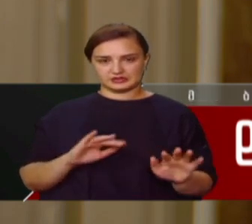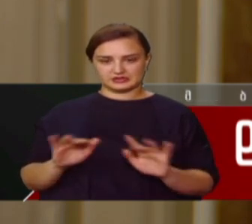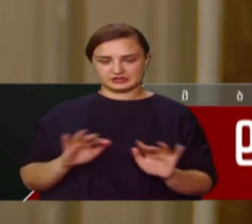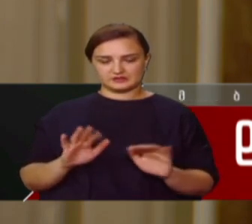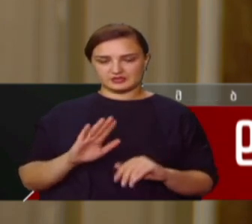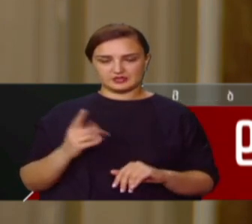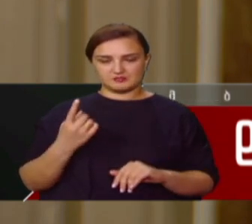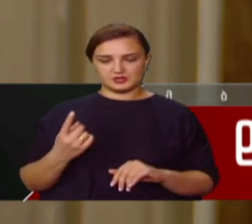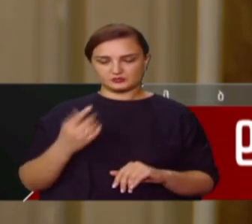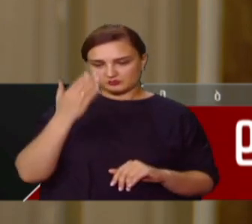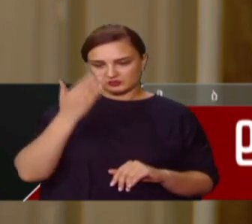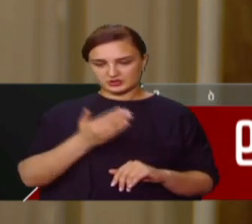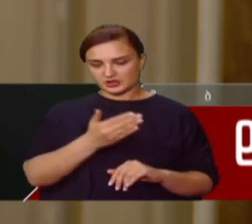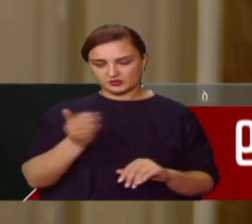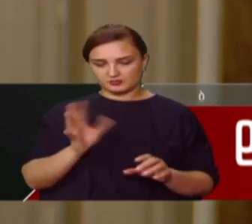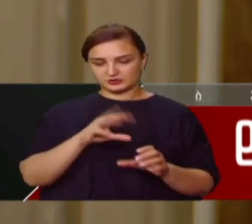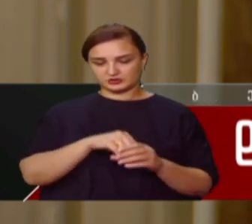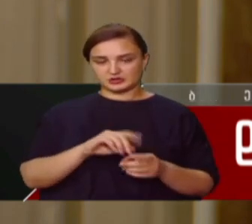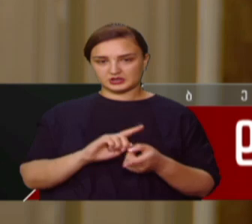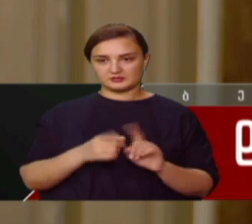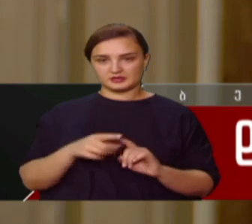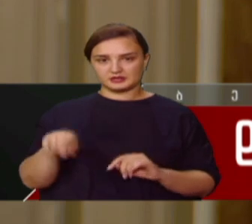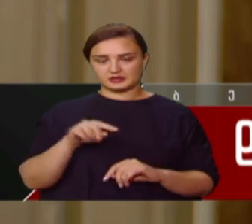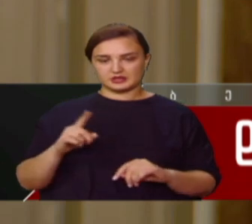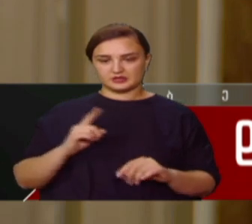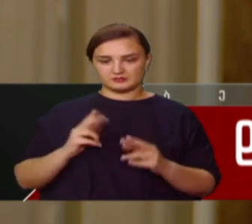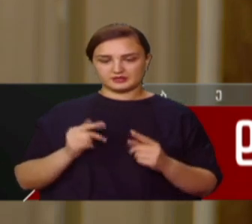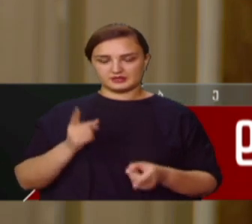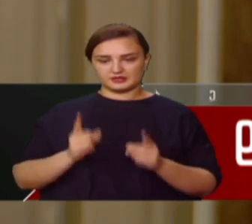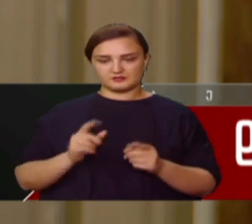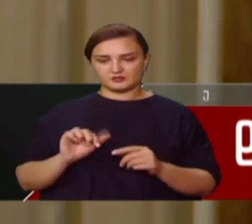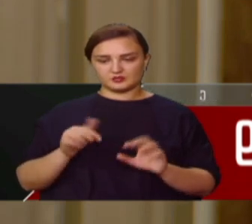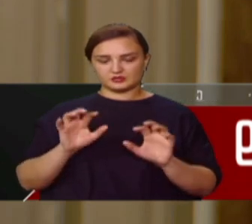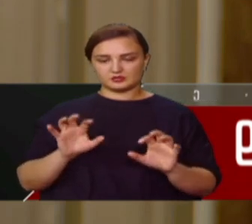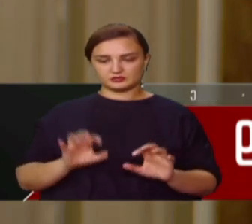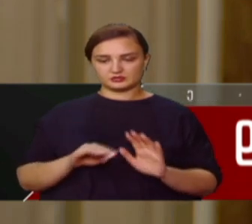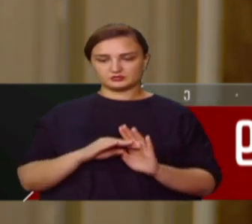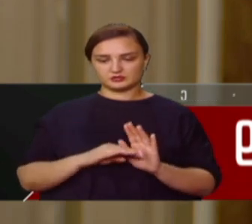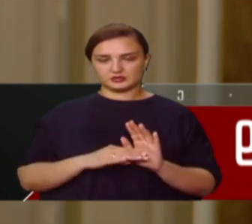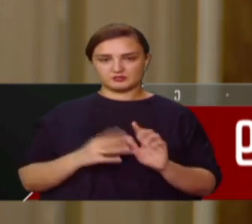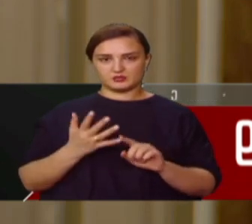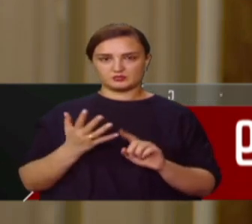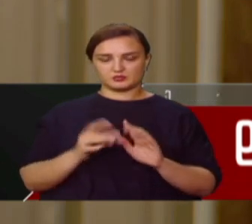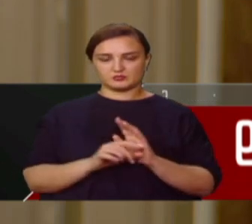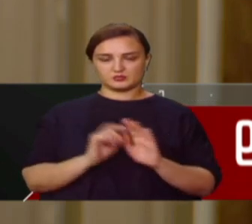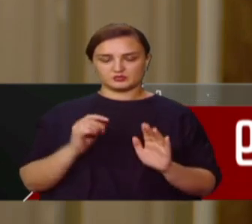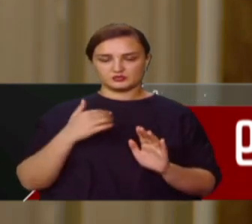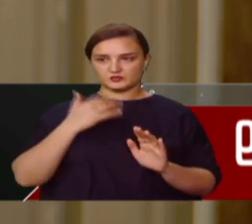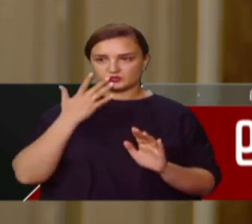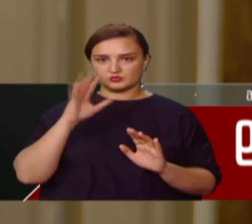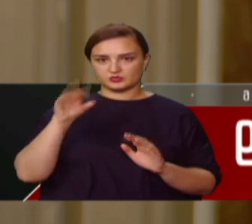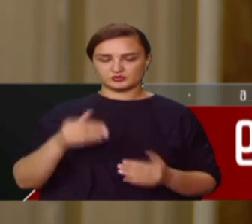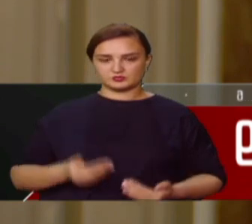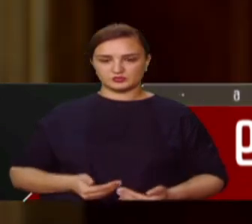მხოლოდ მოსახლეობას შიგნით, არამედ ის ელის მართლაც, როგორც ეს კონსტიტუციის მეხუთე მუხლში აღნიშნეთ, ჩვენს უცხოეთში